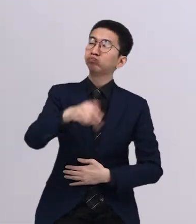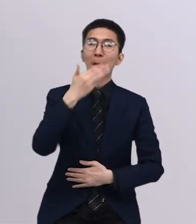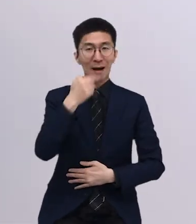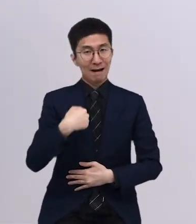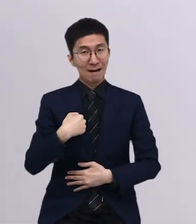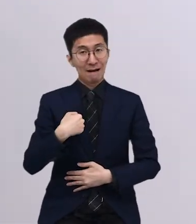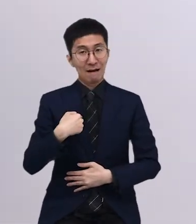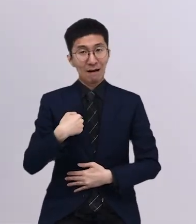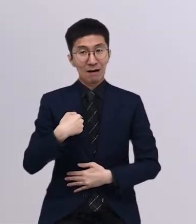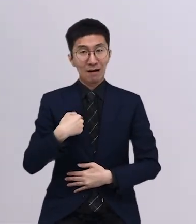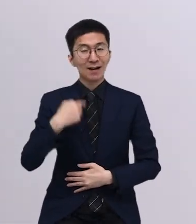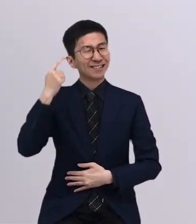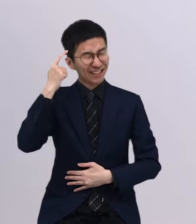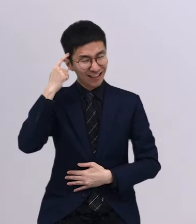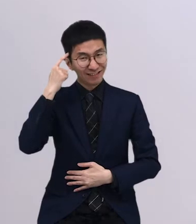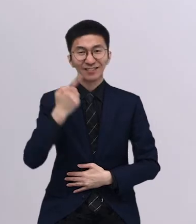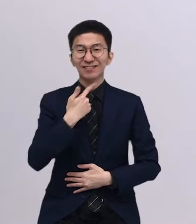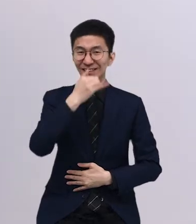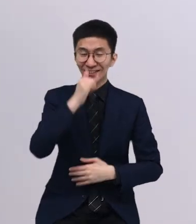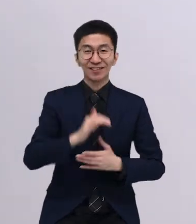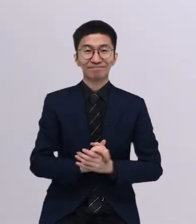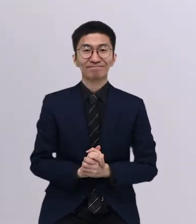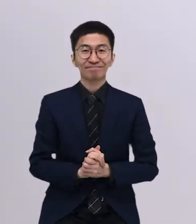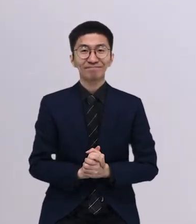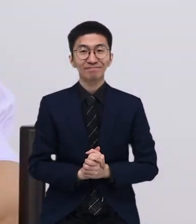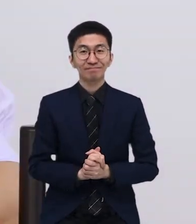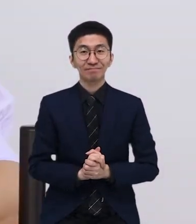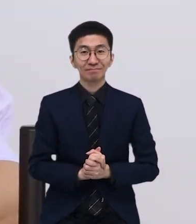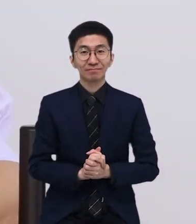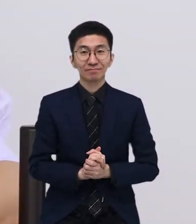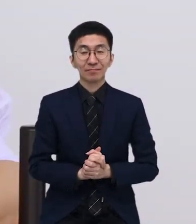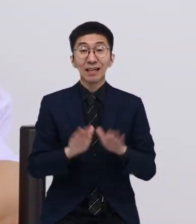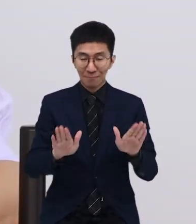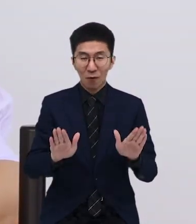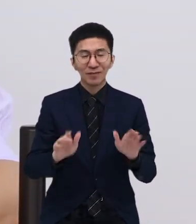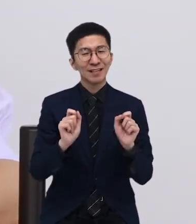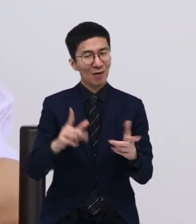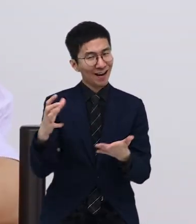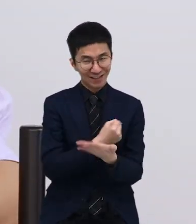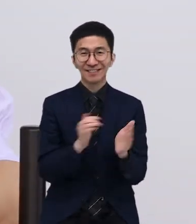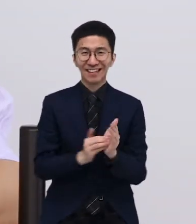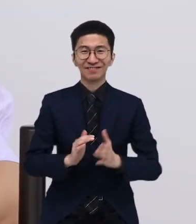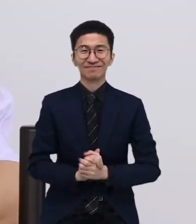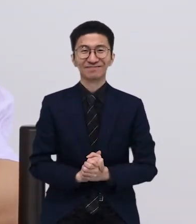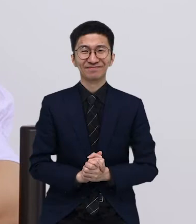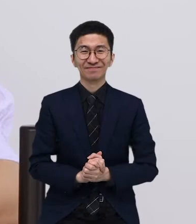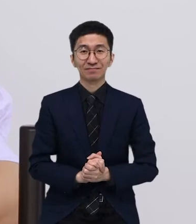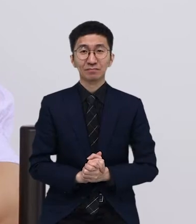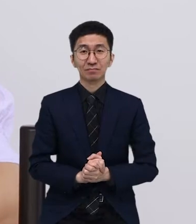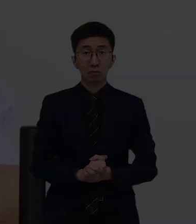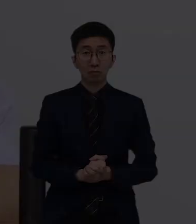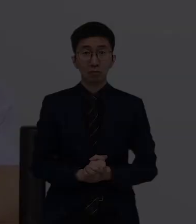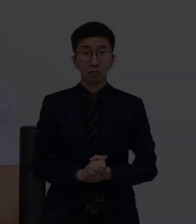좀 당당해지고 다른 사람들도 당당하게 볼 수 있겠다. 좀 이렇게 생각하게 된 계기도 됐어요. 이번 프로젝트를